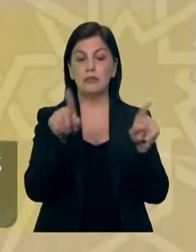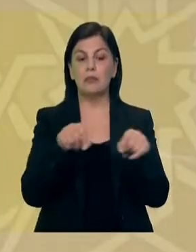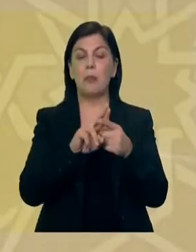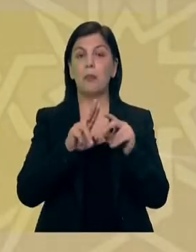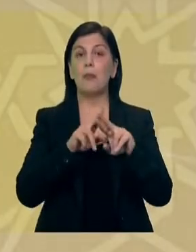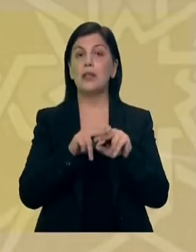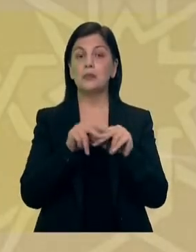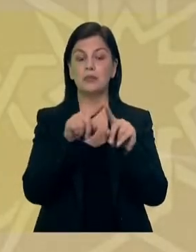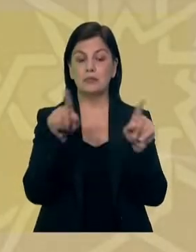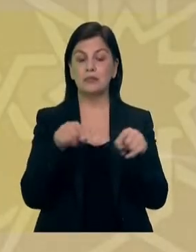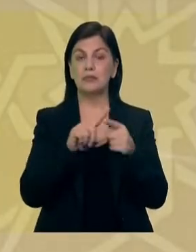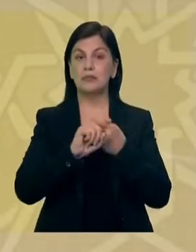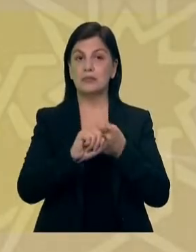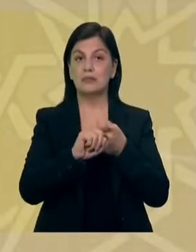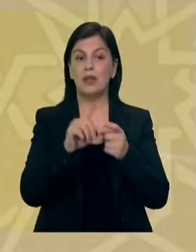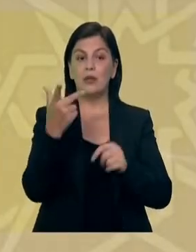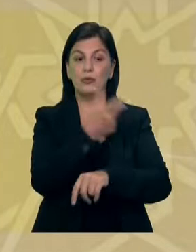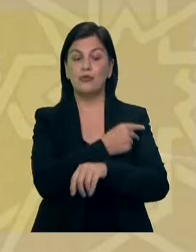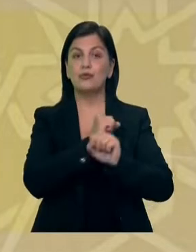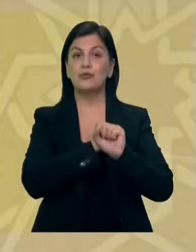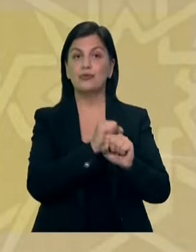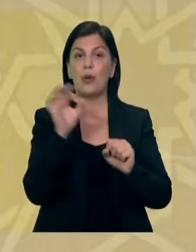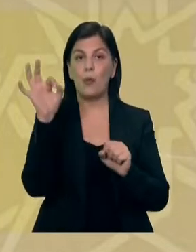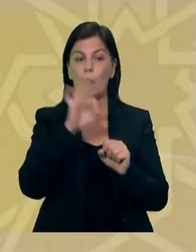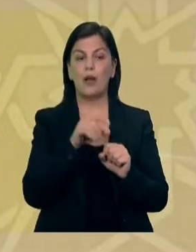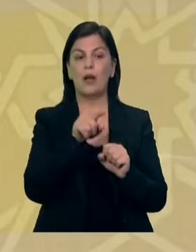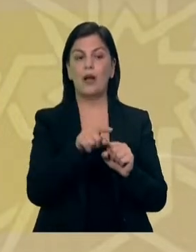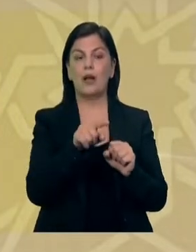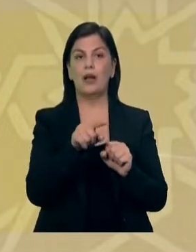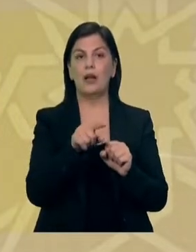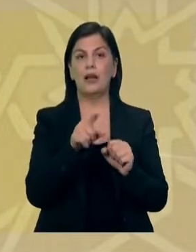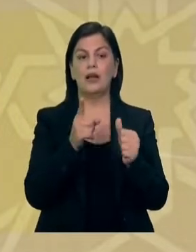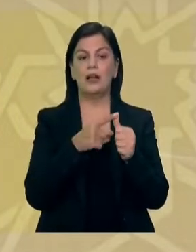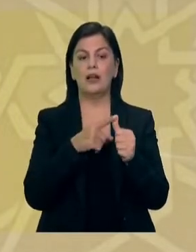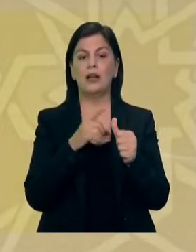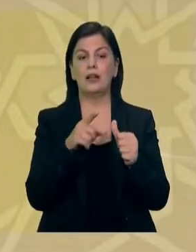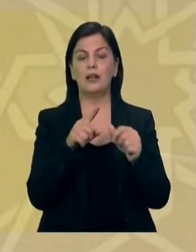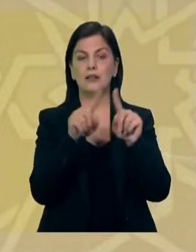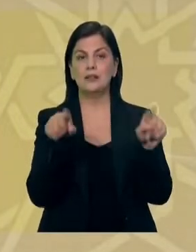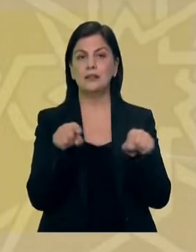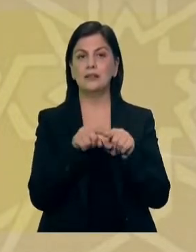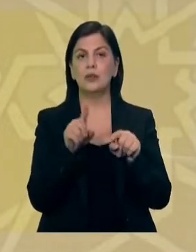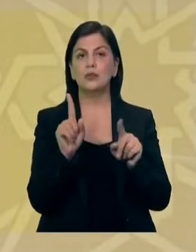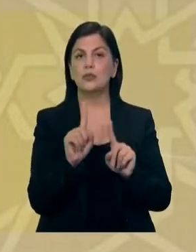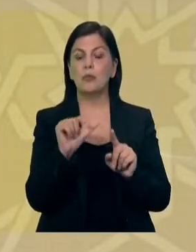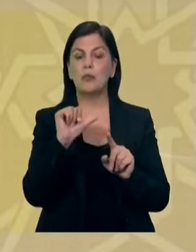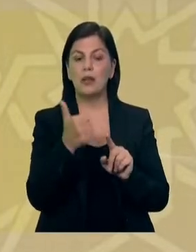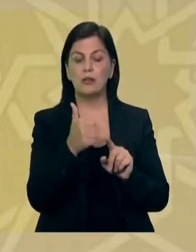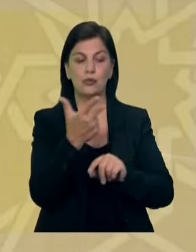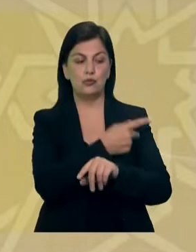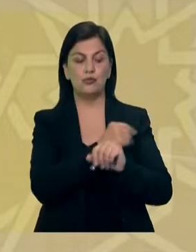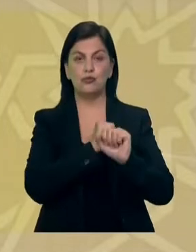iki sertifikatdan ibarət olan bir sənəddir. Yəni hər iki sertifikatın adı COVID pasport kimi təqdim olunur. Birinci sertifikat